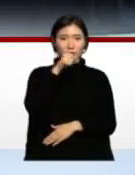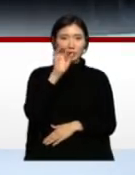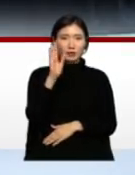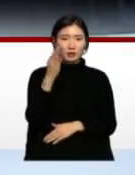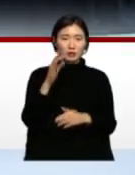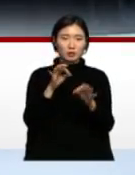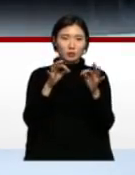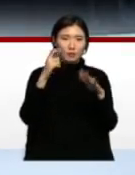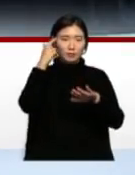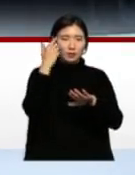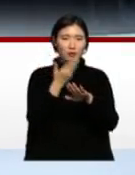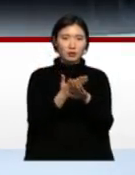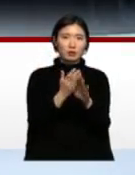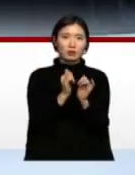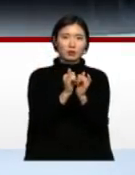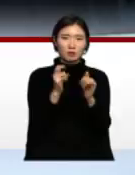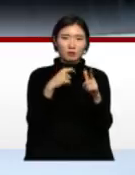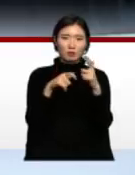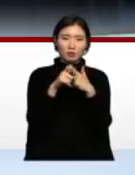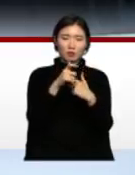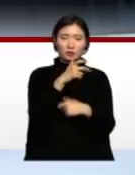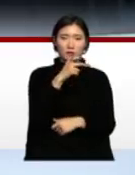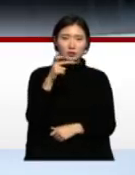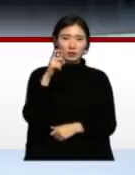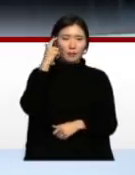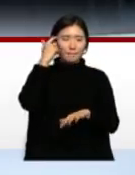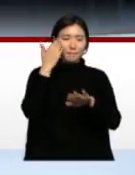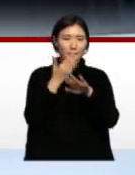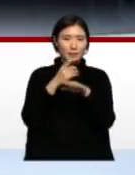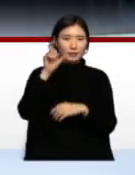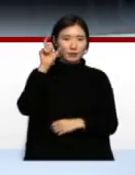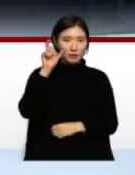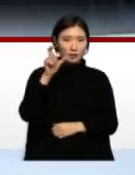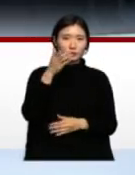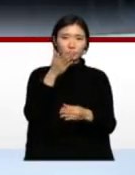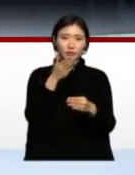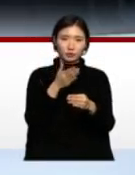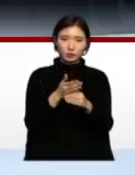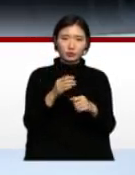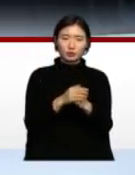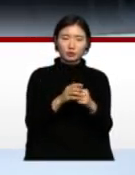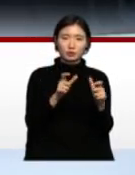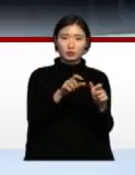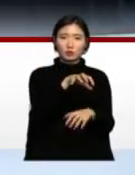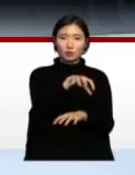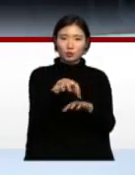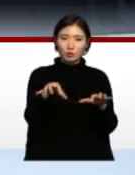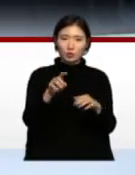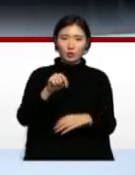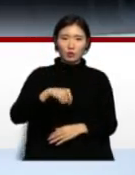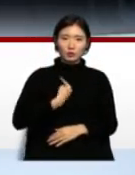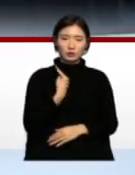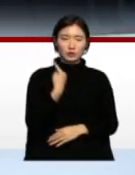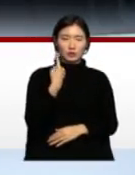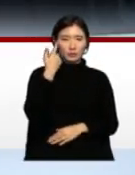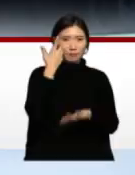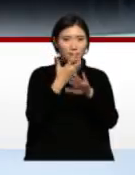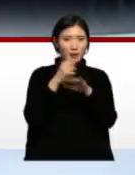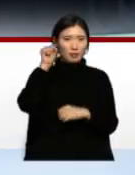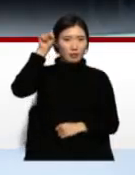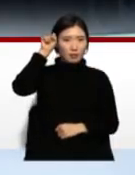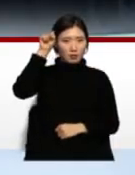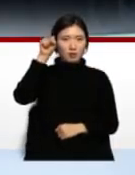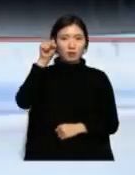처리시설을 반대하던 주민들은 더 큰 목소리로 반발하고 있습니다. 급기야는 지역 곳곳에 이른 시위까지